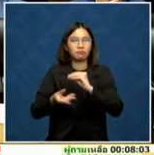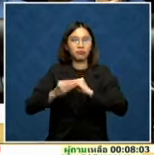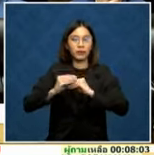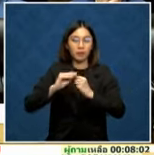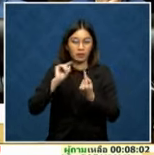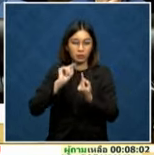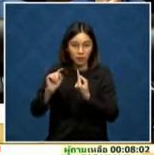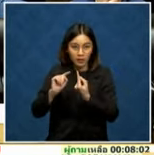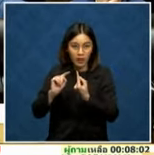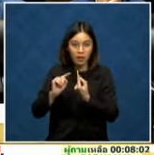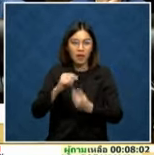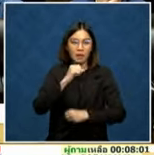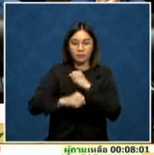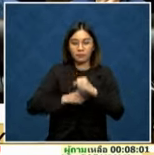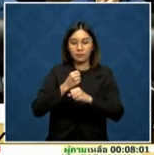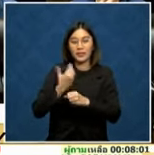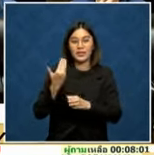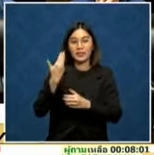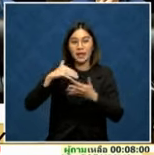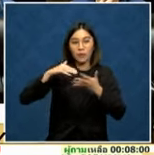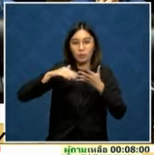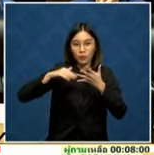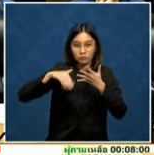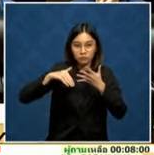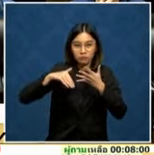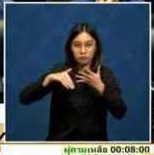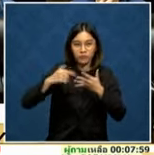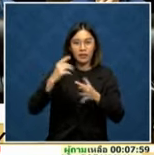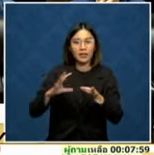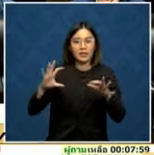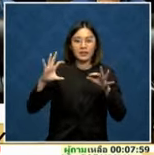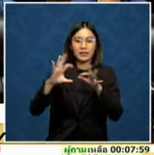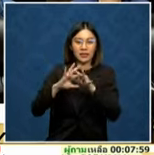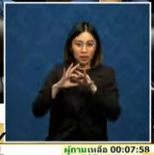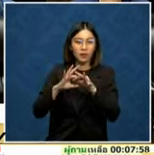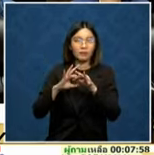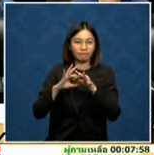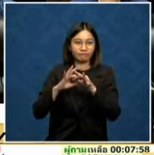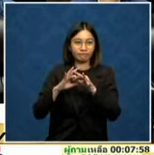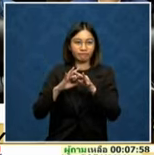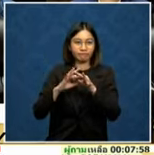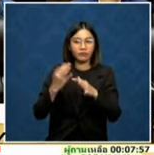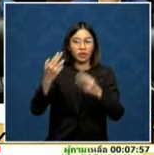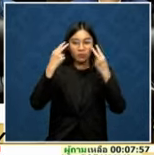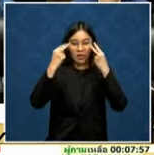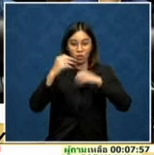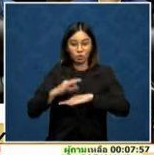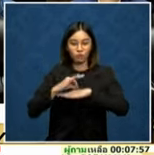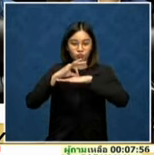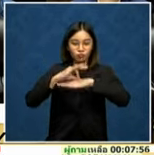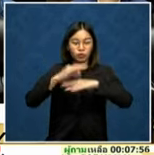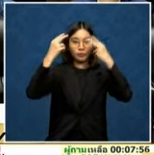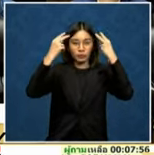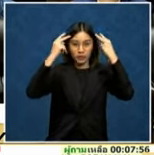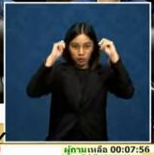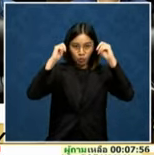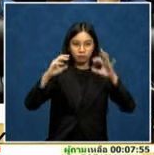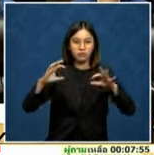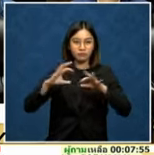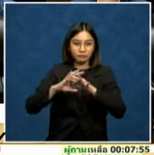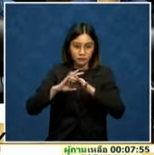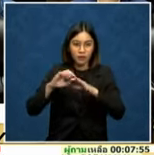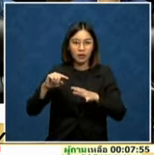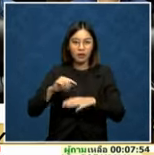แต่ตอนที่ปลายปีที่แล้นะคะอาจจะคาบเกี่ยววช่ที่ท่านเข้ามา ดำรงตำแ่งหนายกรธมนตรีนะคะบต